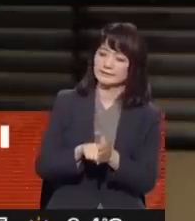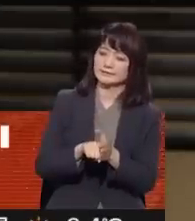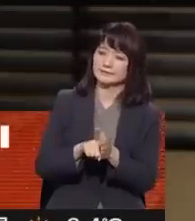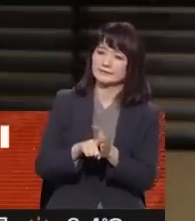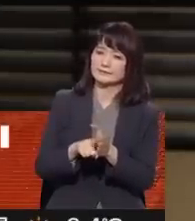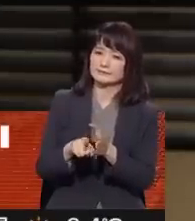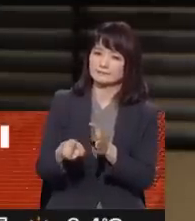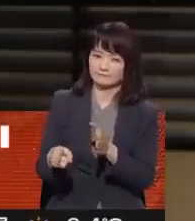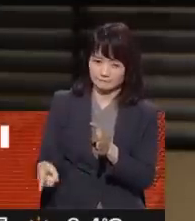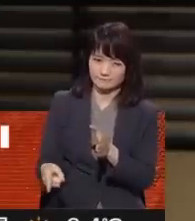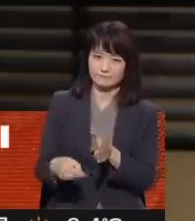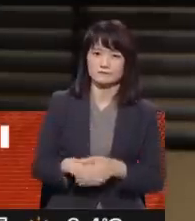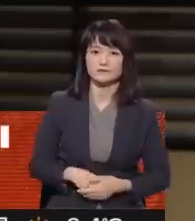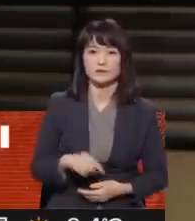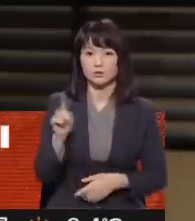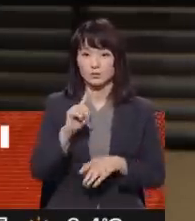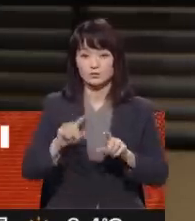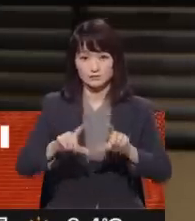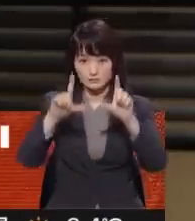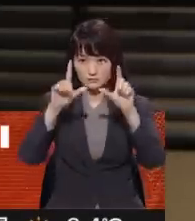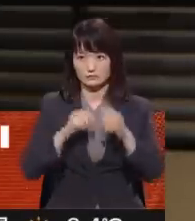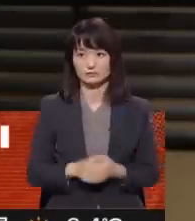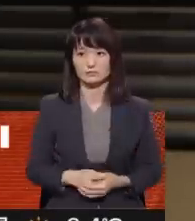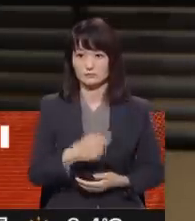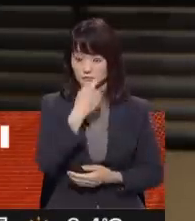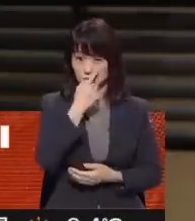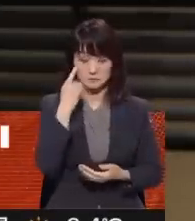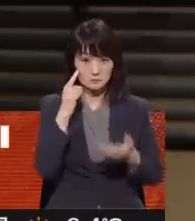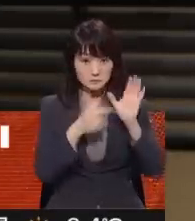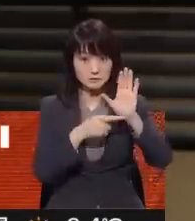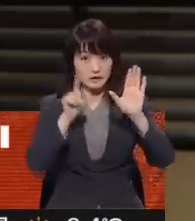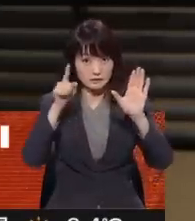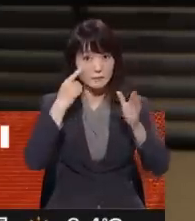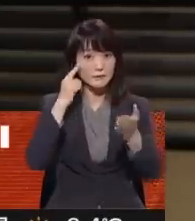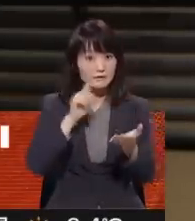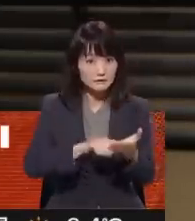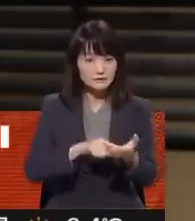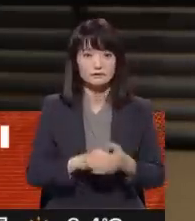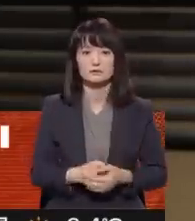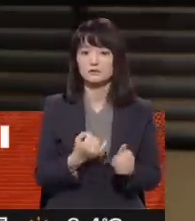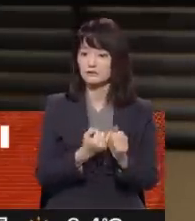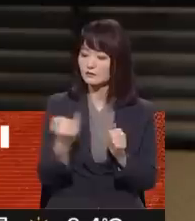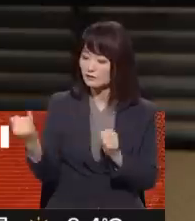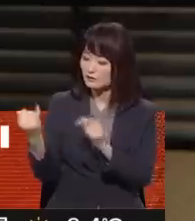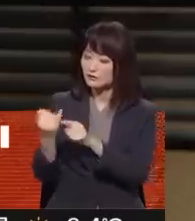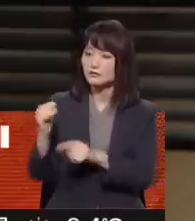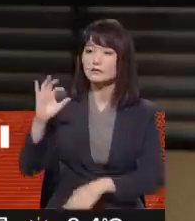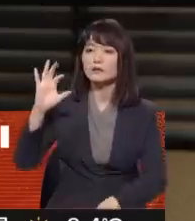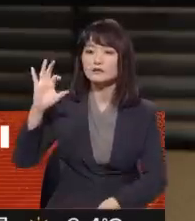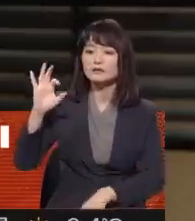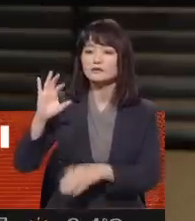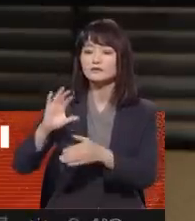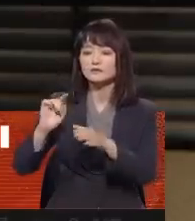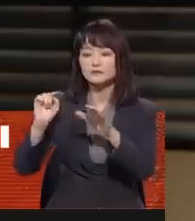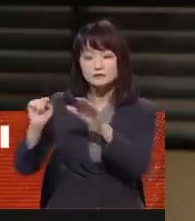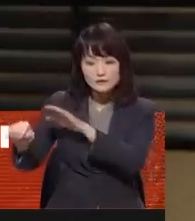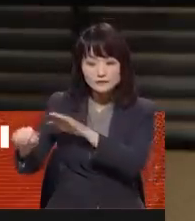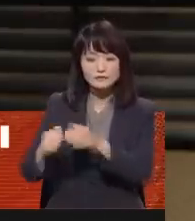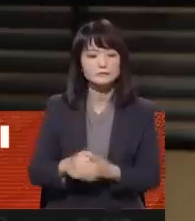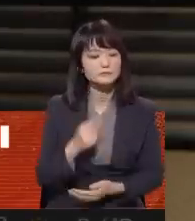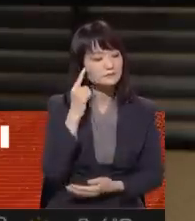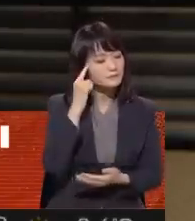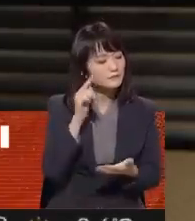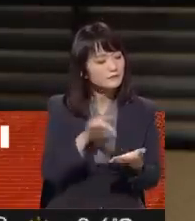일어가는 상황에서 어느 날 증거를 하나 발견합니다 아내가 지금 화장실 뭐 이렇게 갔을 때